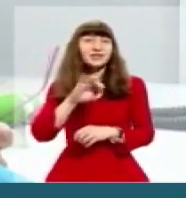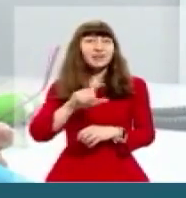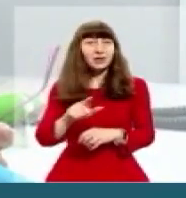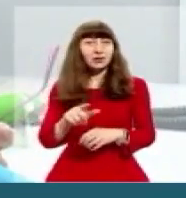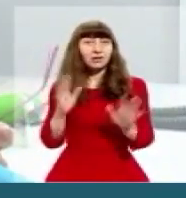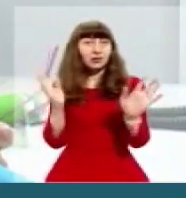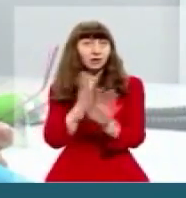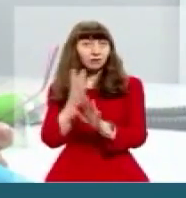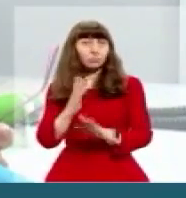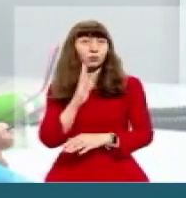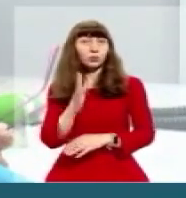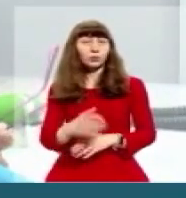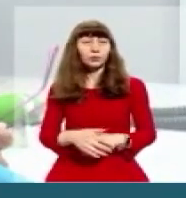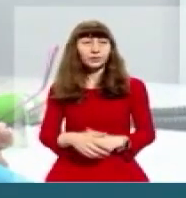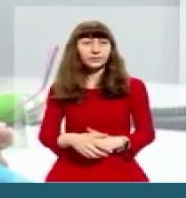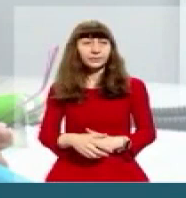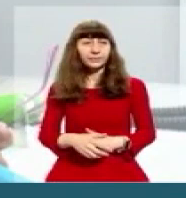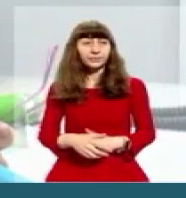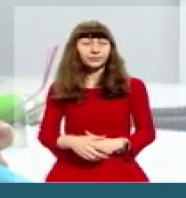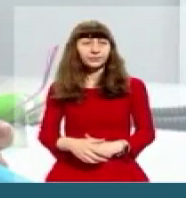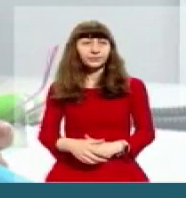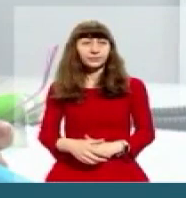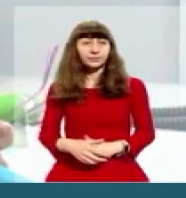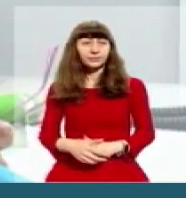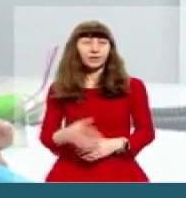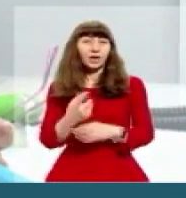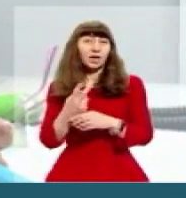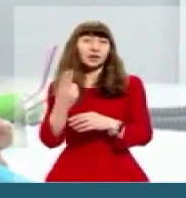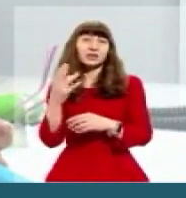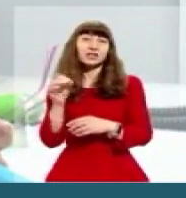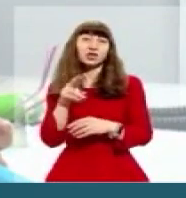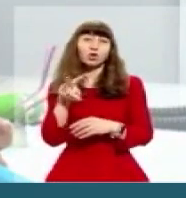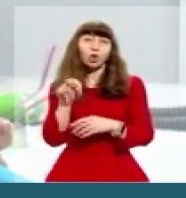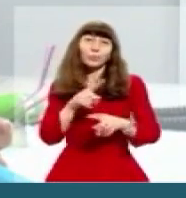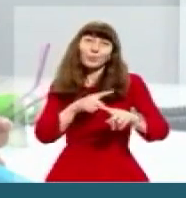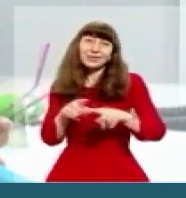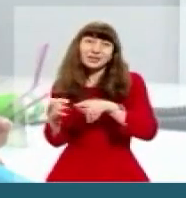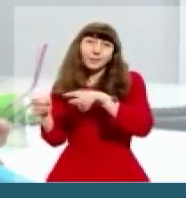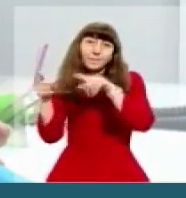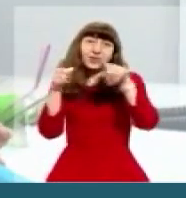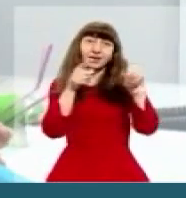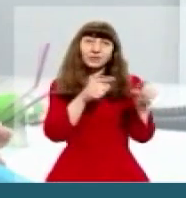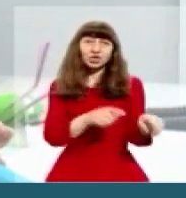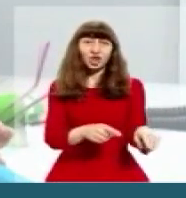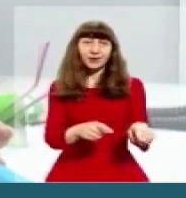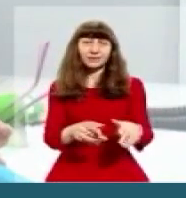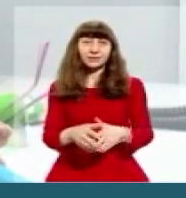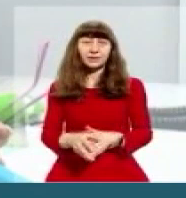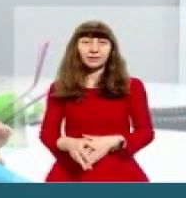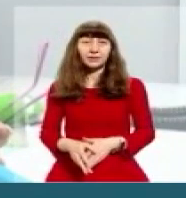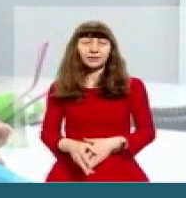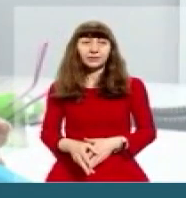Метели ожидаются. Циклон также быстро смещающийся уже, значит, во второй половине